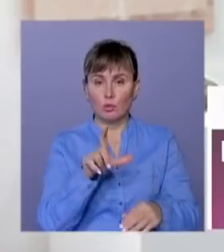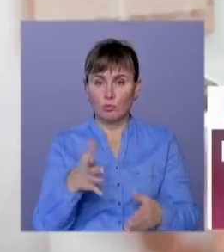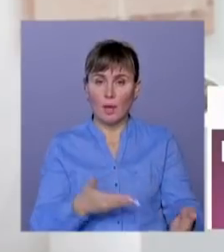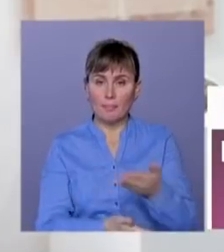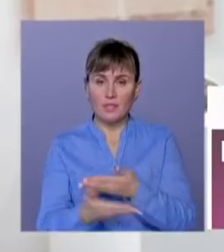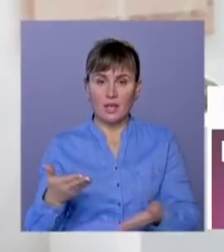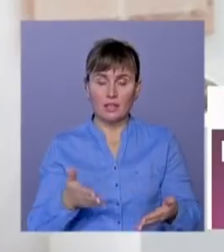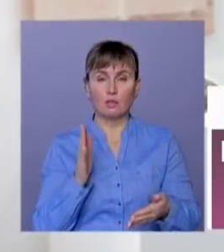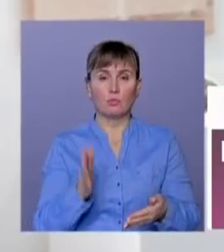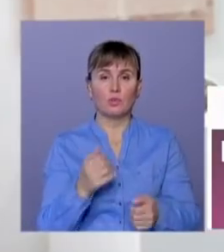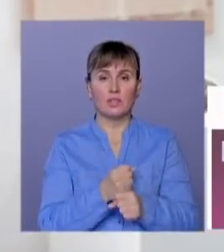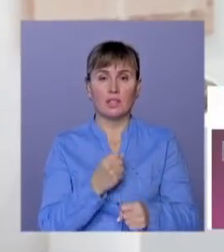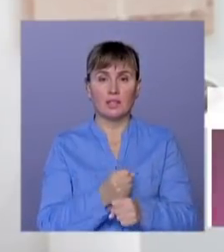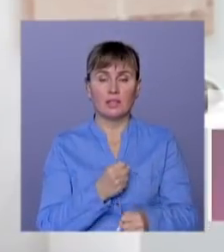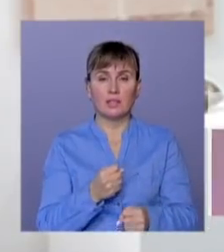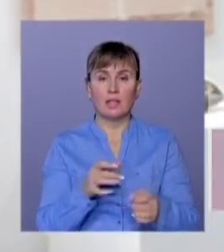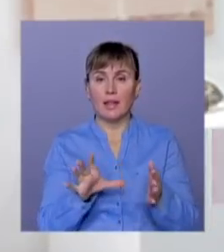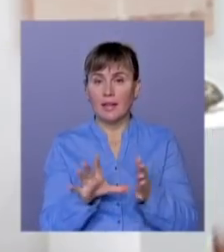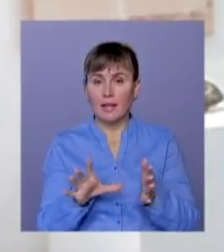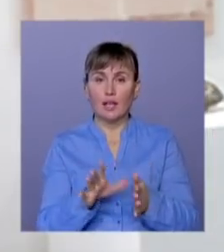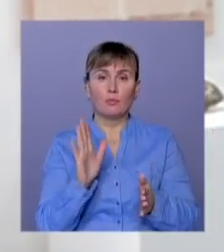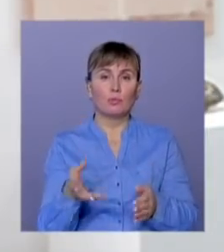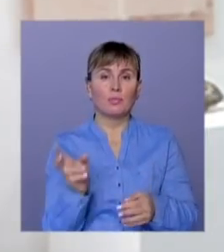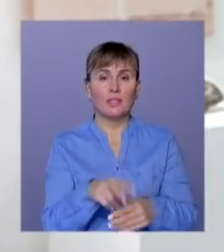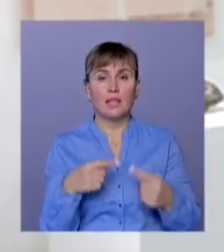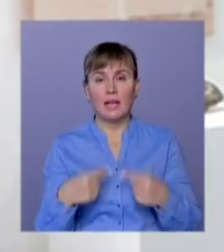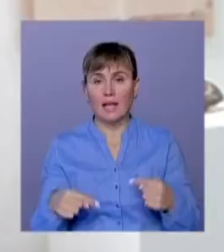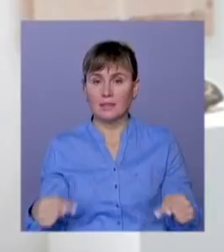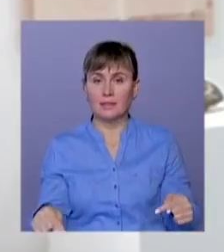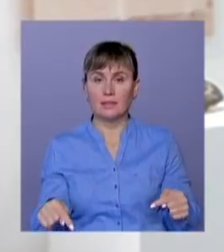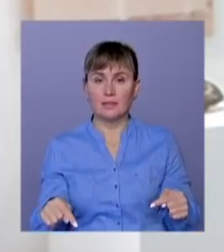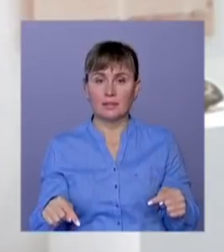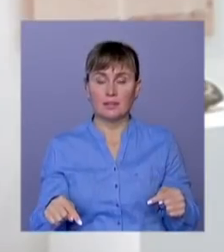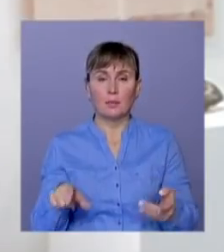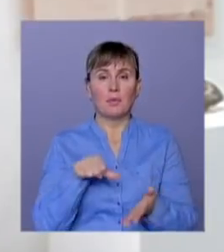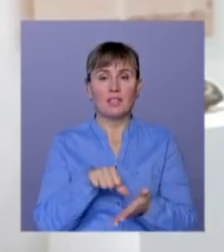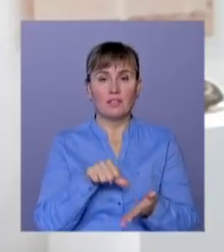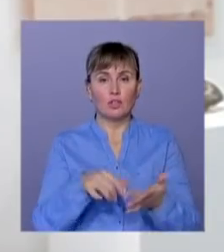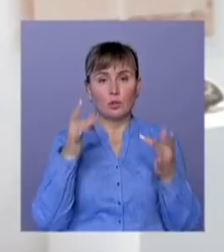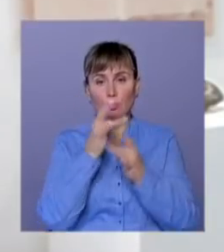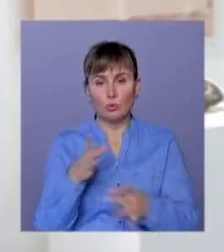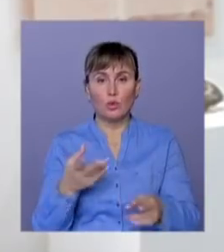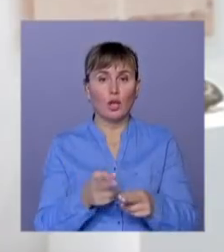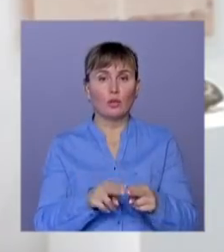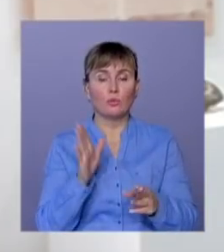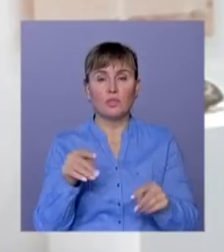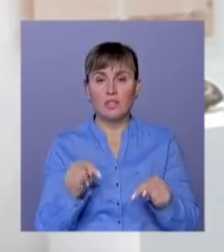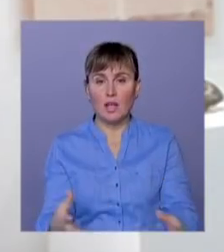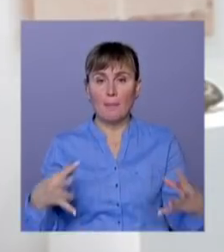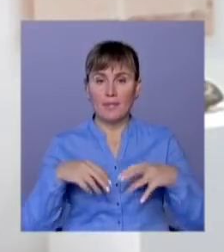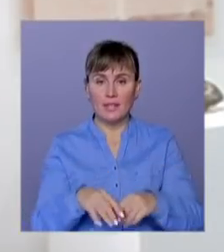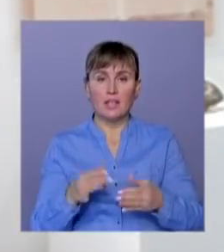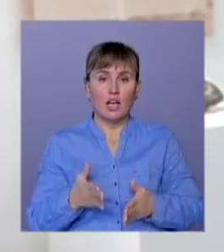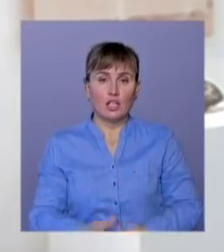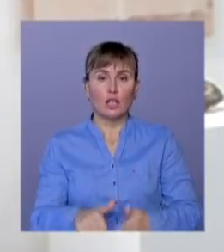общаться, будет происходить и синергия, будут приходить разные представители культуры, которые будут здесь объединяться и